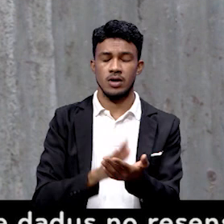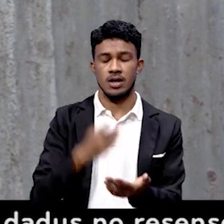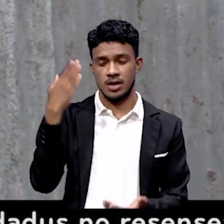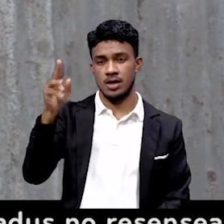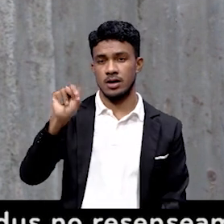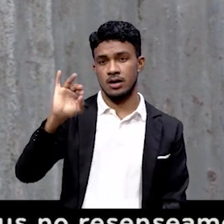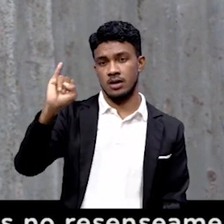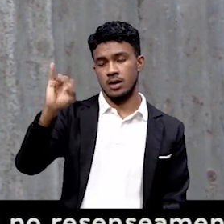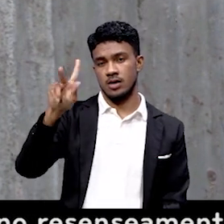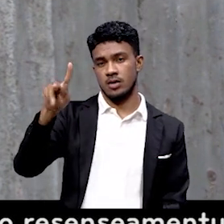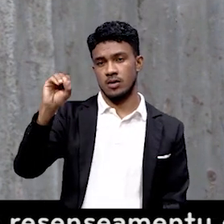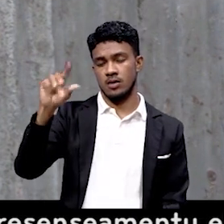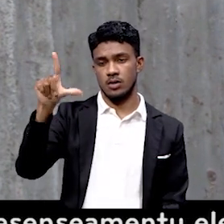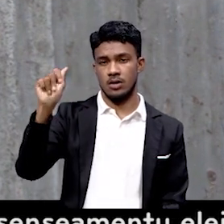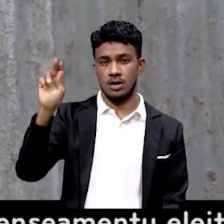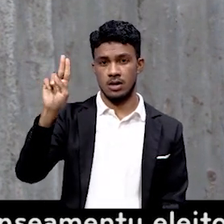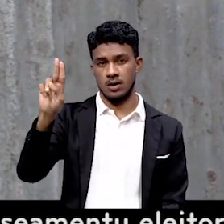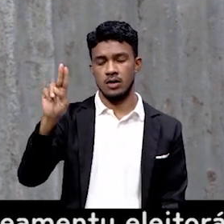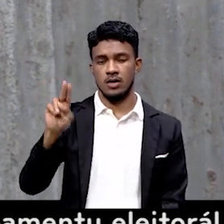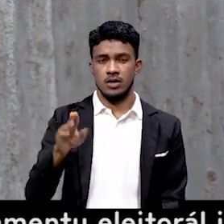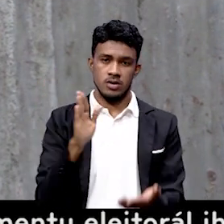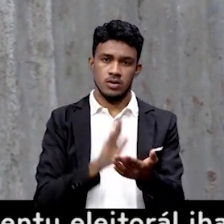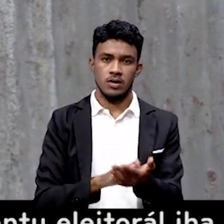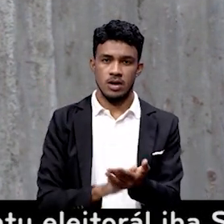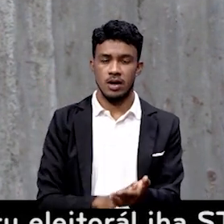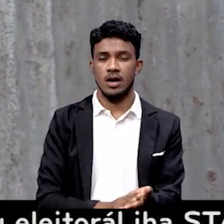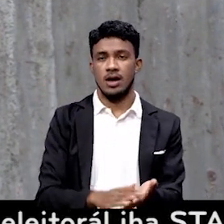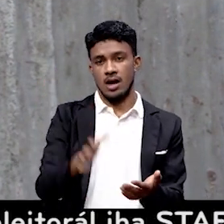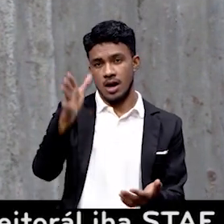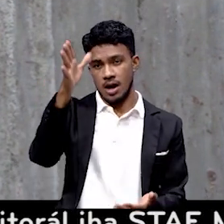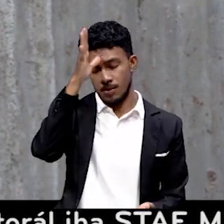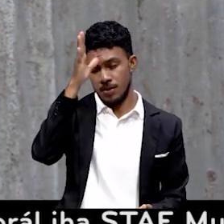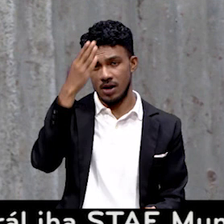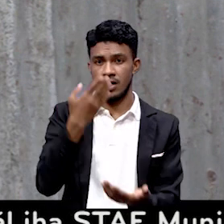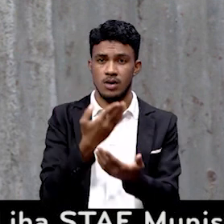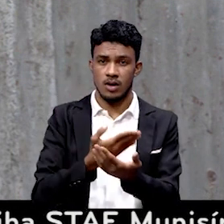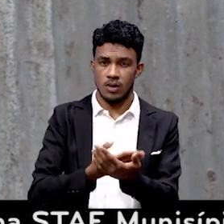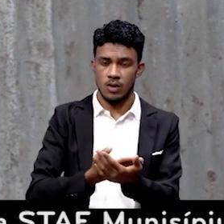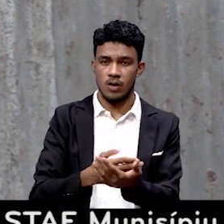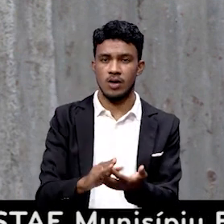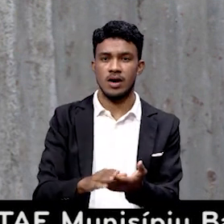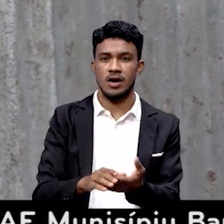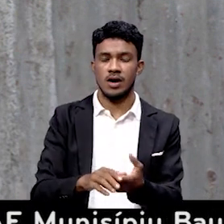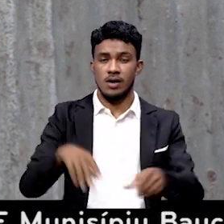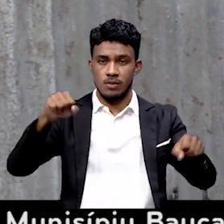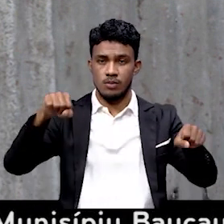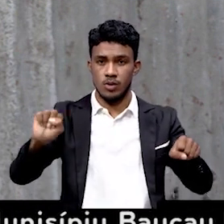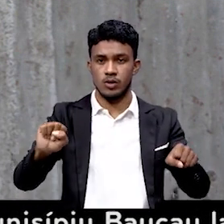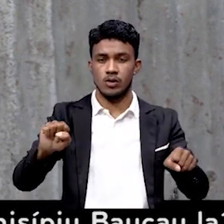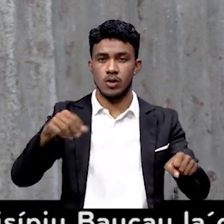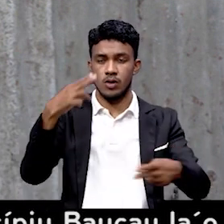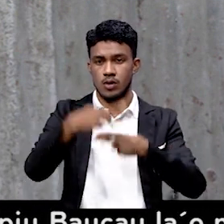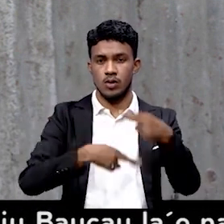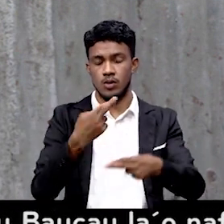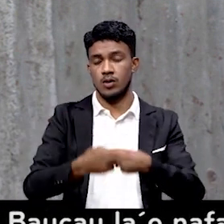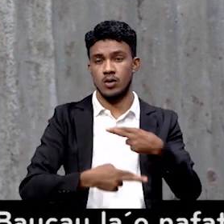1 oh sekolah ini kolau apa hola tiga tiga roda ne tiga roda hori atu buka kalian